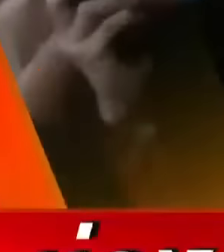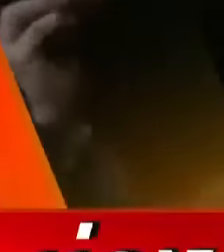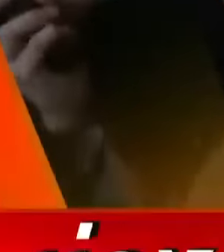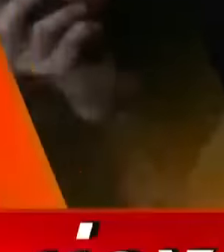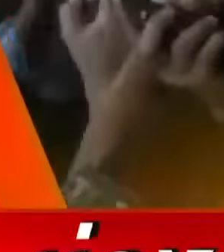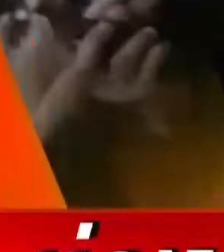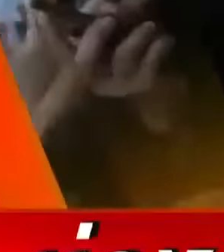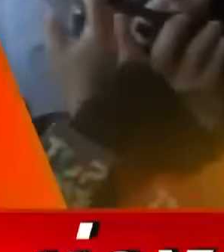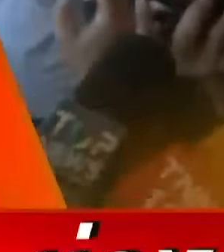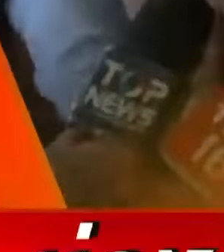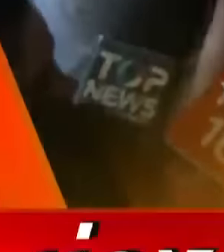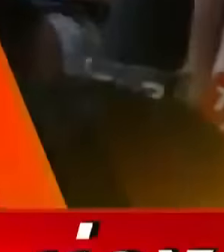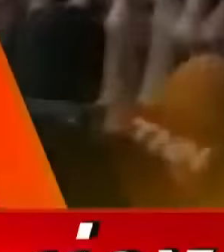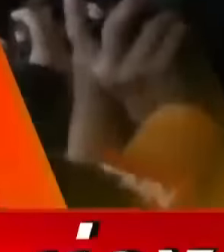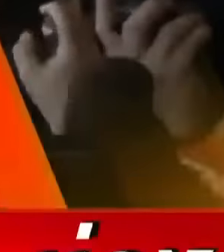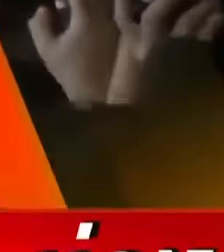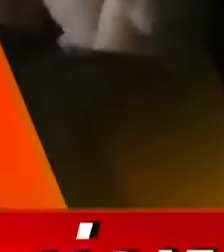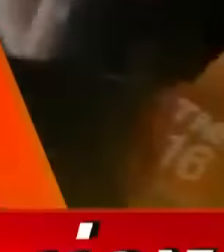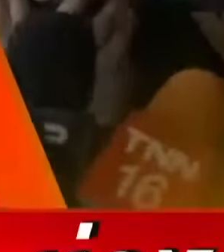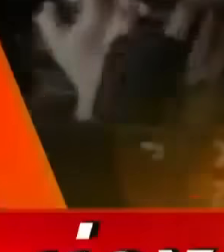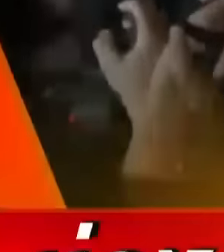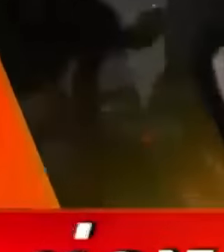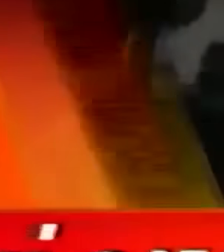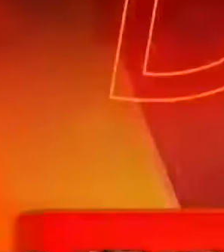างกันในพรรคร่วมรัฐบาลด้วยค่ะ